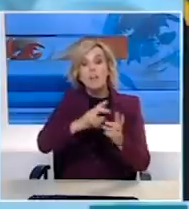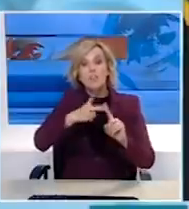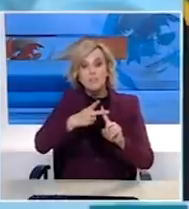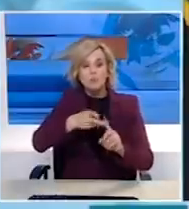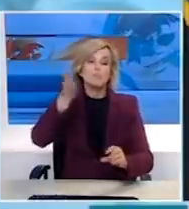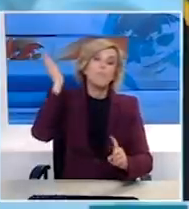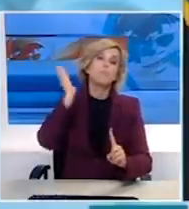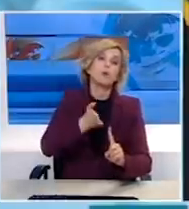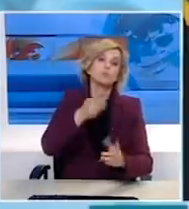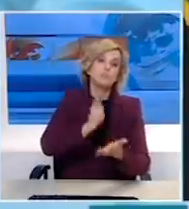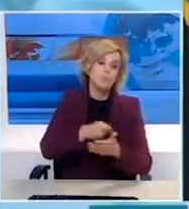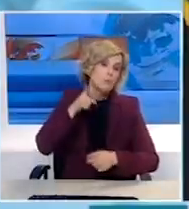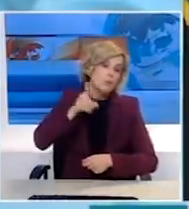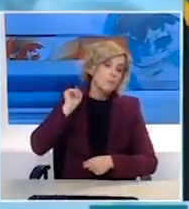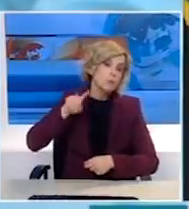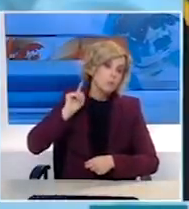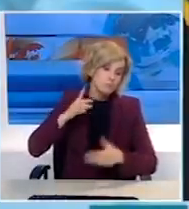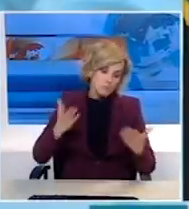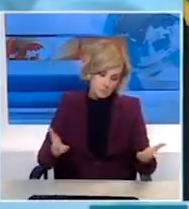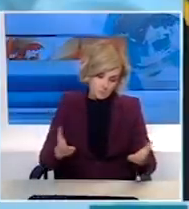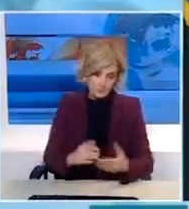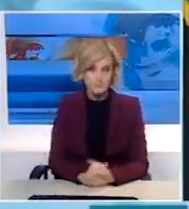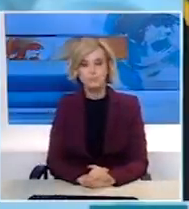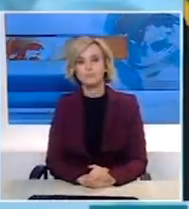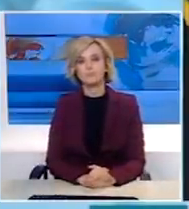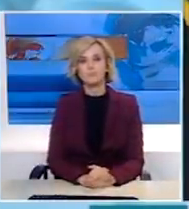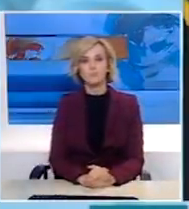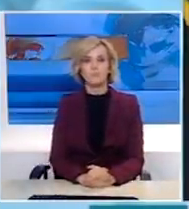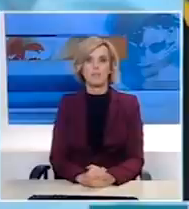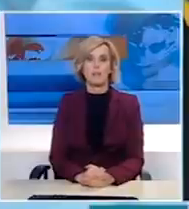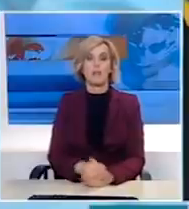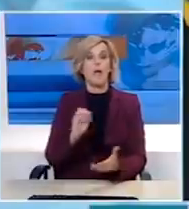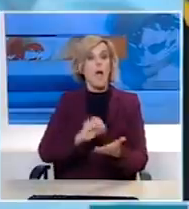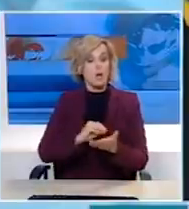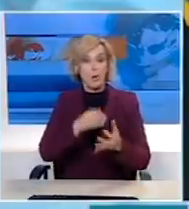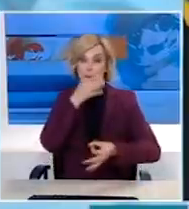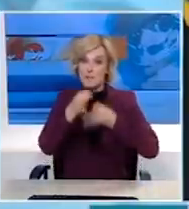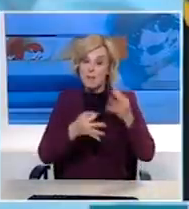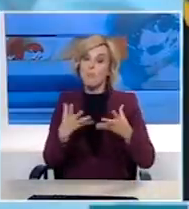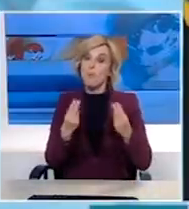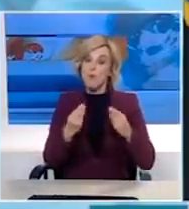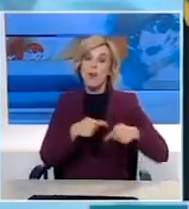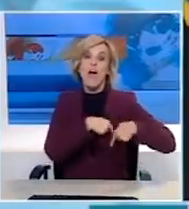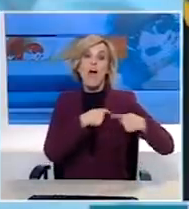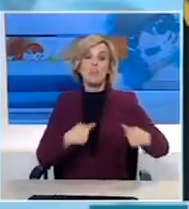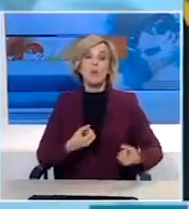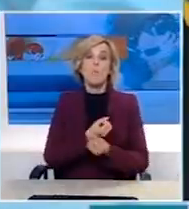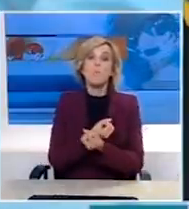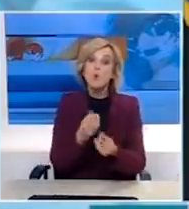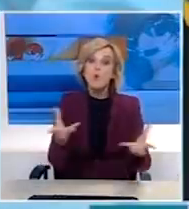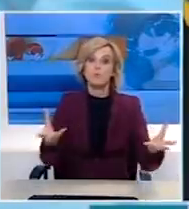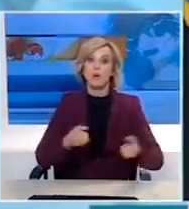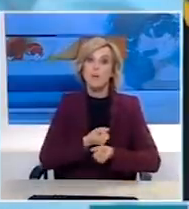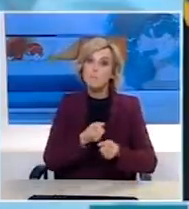νόμο διοικητικές κυρώσεις. Κλείνοντας, θα ήθελα να σας ενημερώσω ότι οι πράξεις προσφοράς συνεχίζονται. Μεγάλη ποσότητα